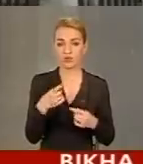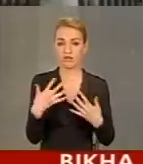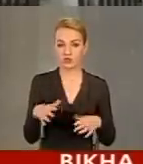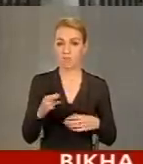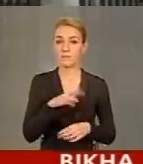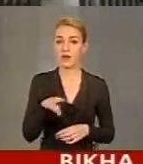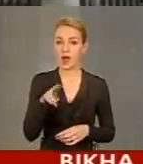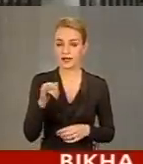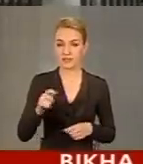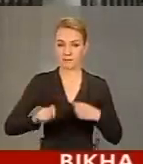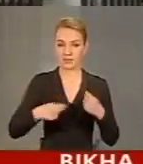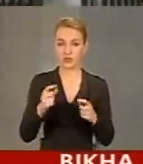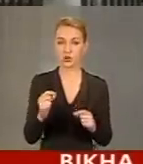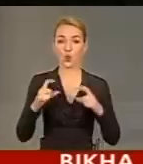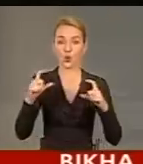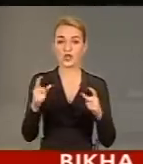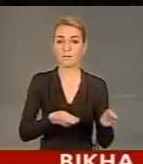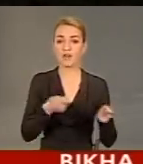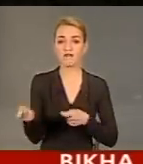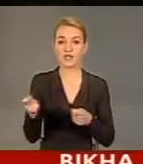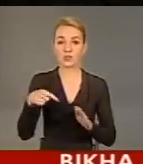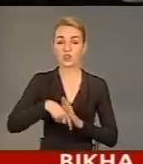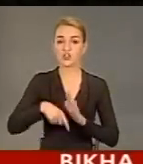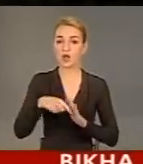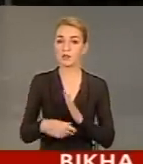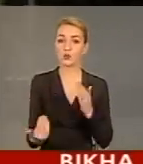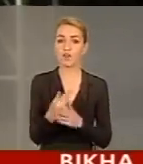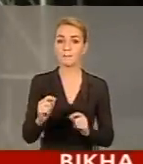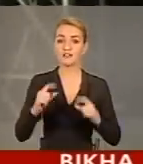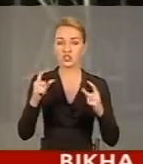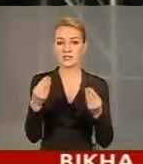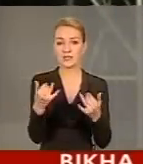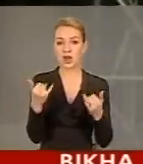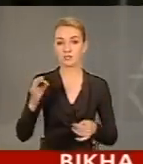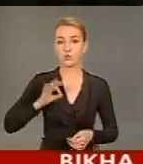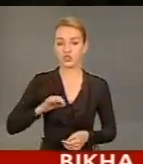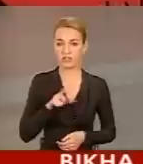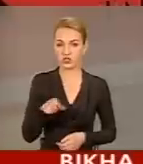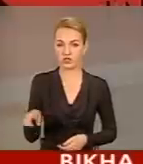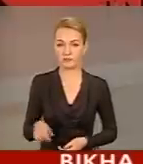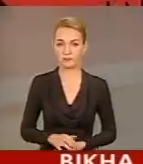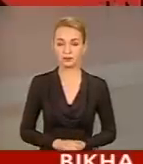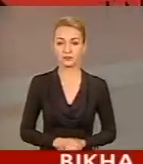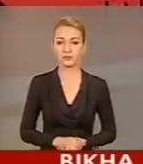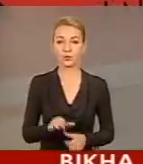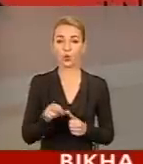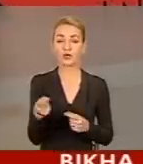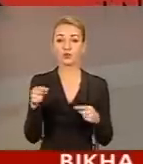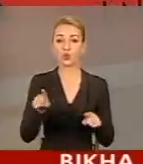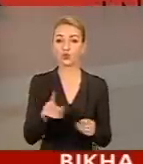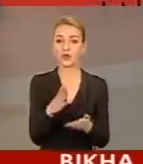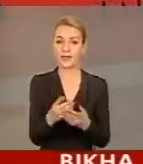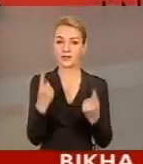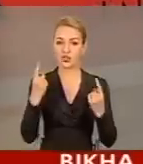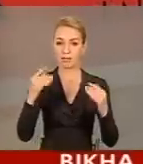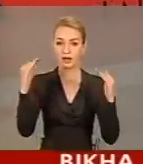мільярдні збитки. До того ж, здорожчання перевезень означатиме нове підвищення цін для споживачів. Окрім того, що є значне